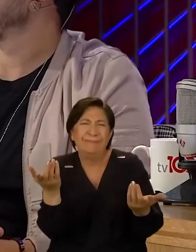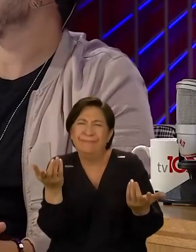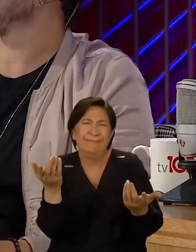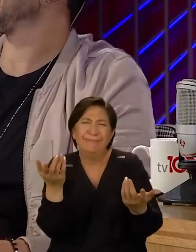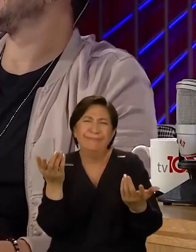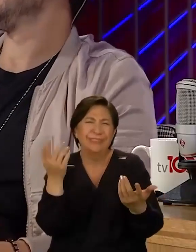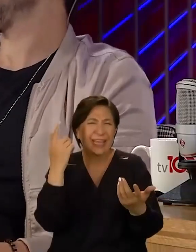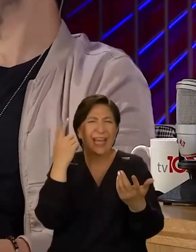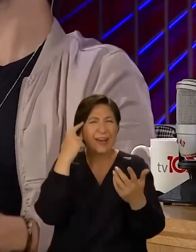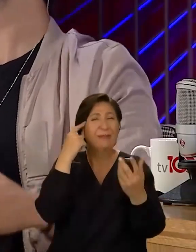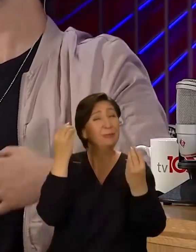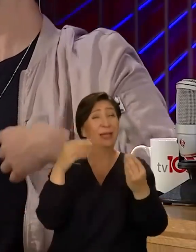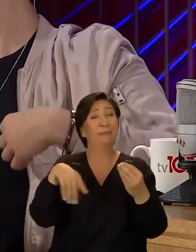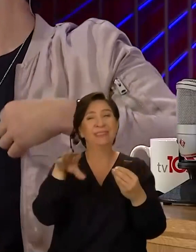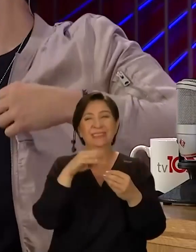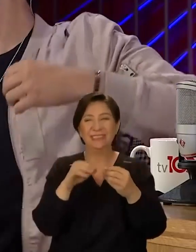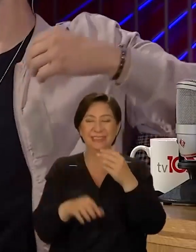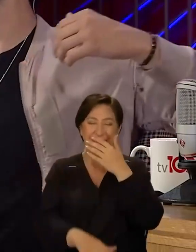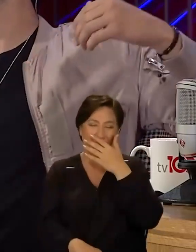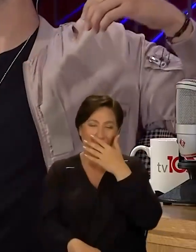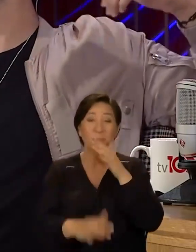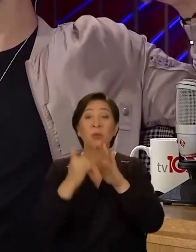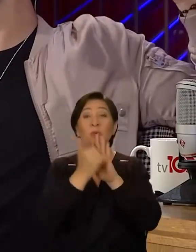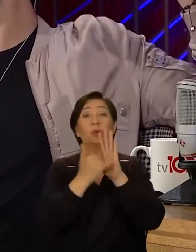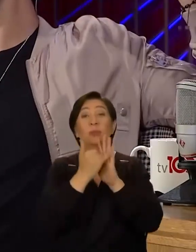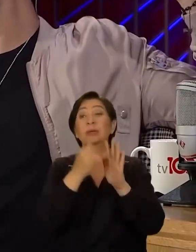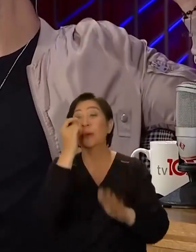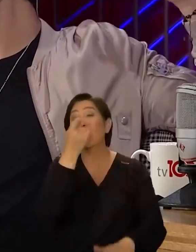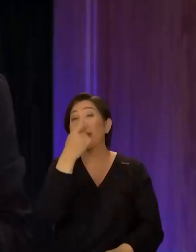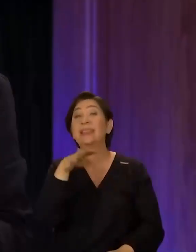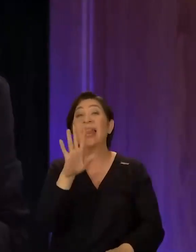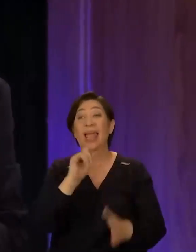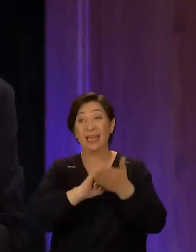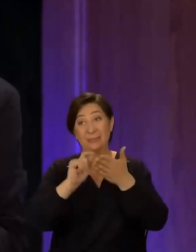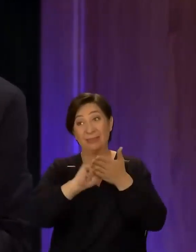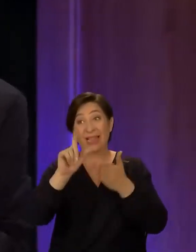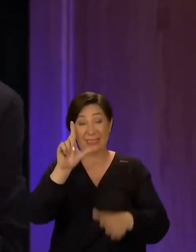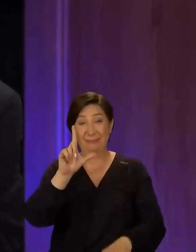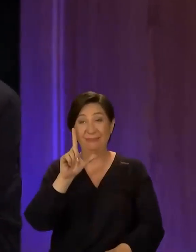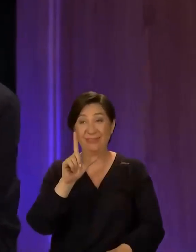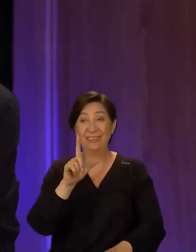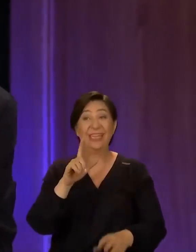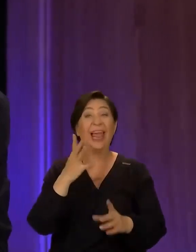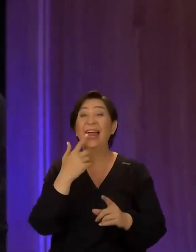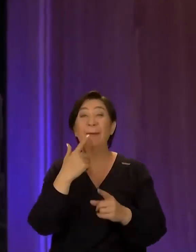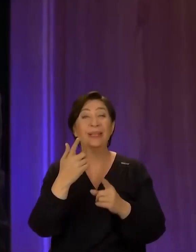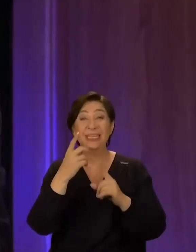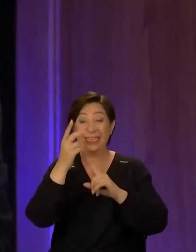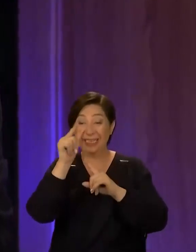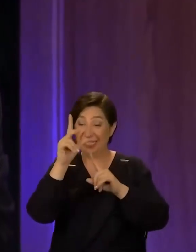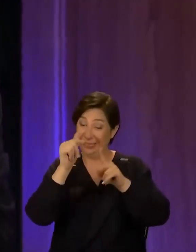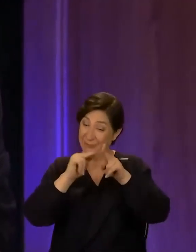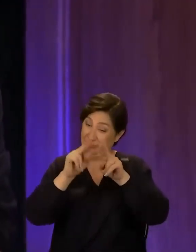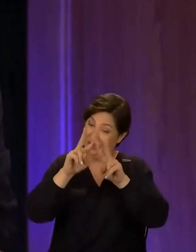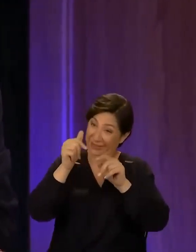Peki, o da onu yazdık. Yani YouTuber'lık da kolay bir şey değil. Yani yazmak gerekiyor oraya. Ay. Ne yazacağız peki?